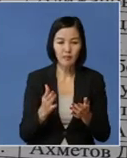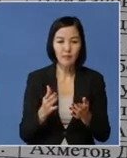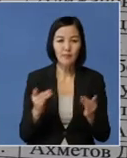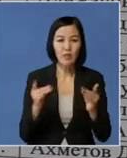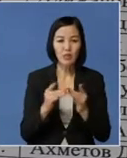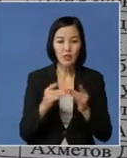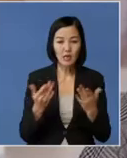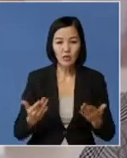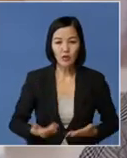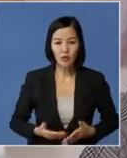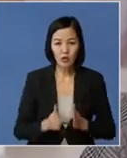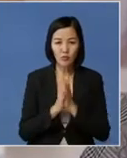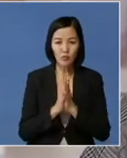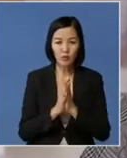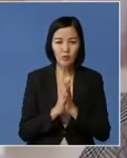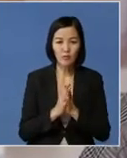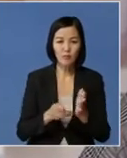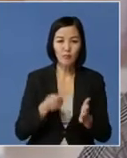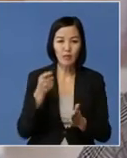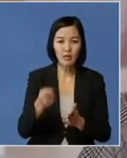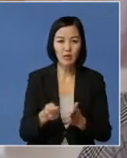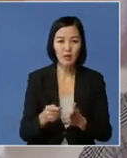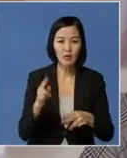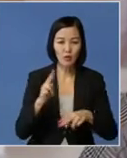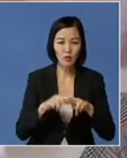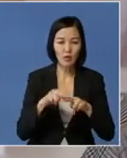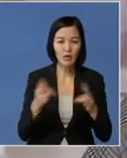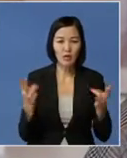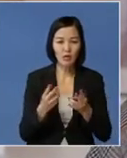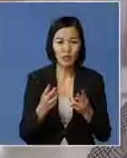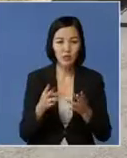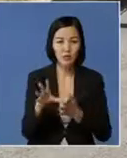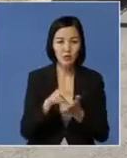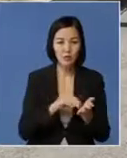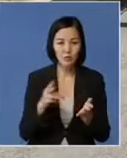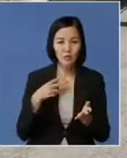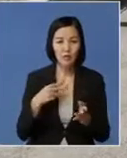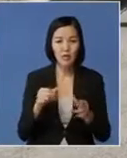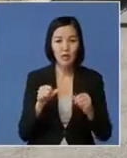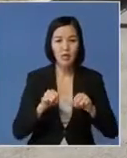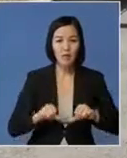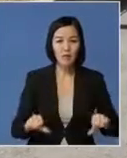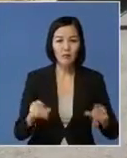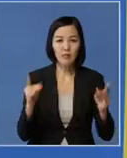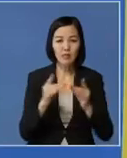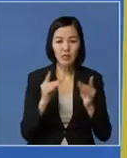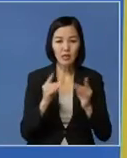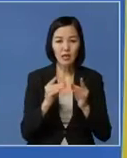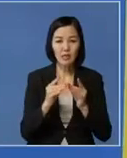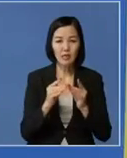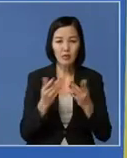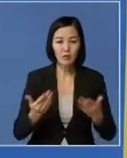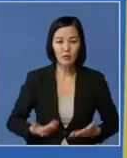Жатақханаға тұратын өтінім беріледі, одан кейін жеке куәлігінің көшірмесі. Комиссия мүшелері жатақханаға орналастыру